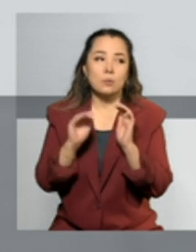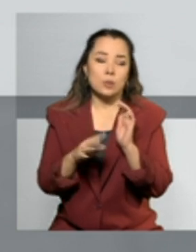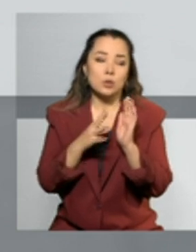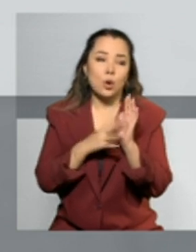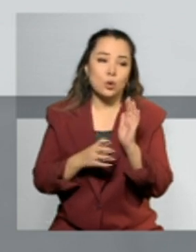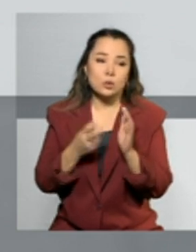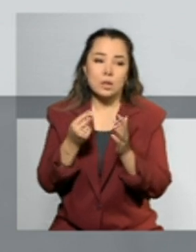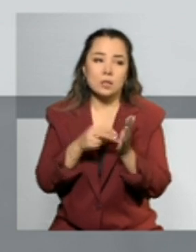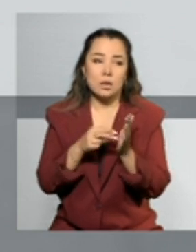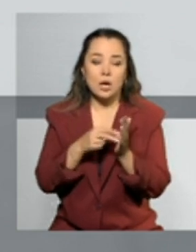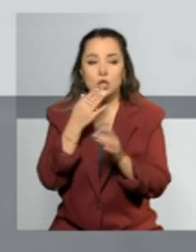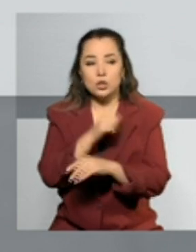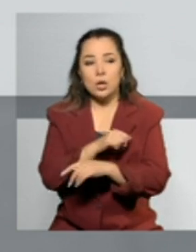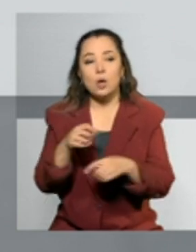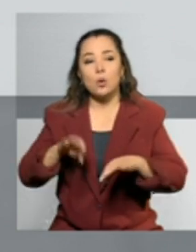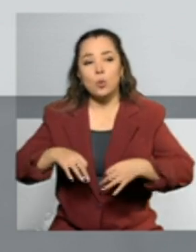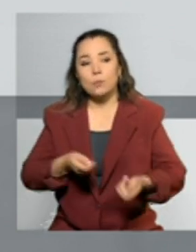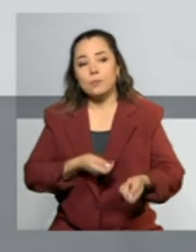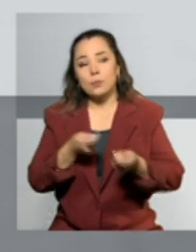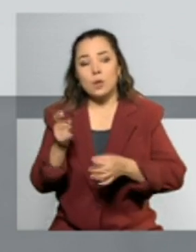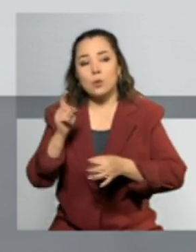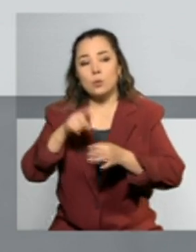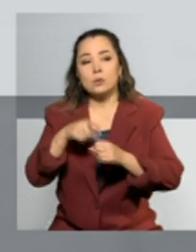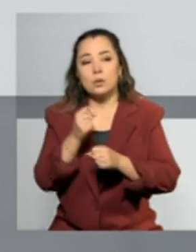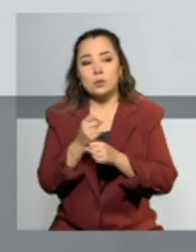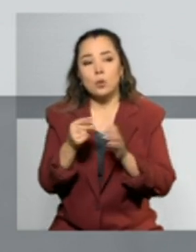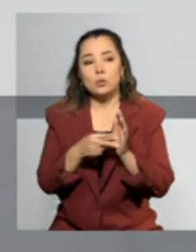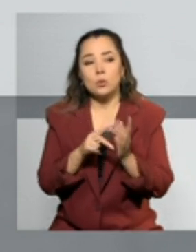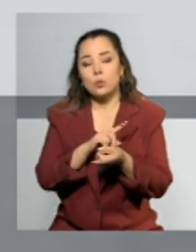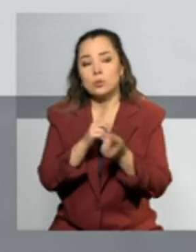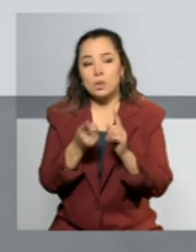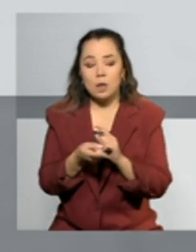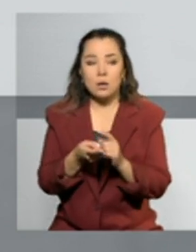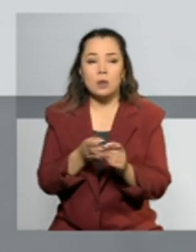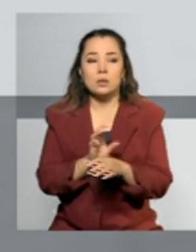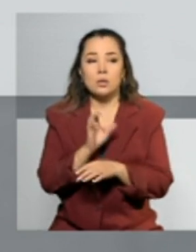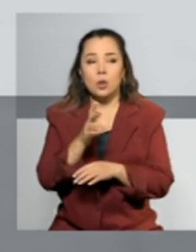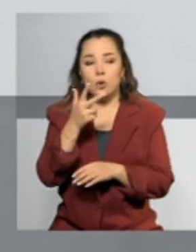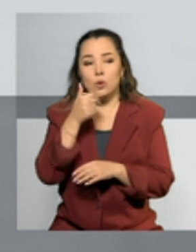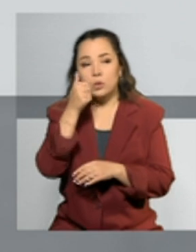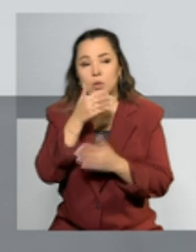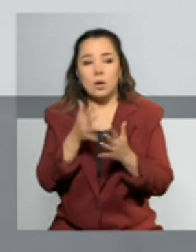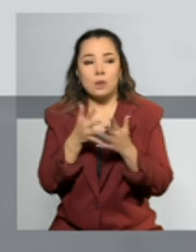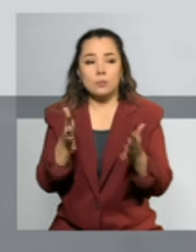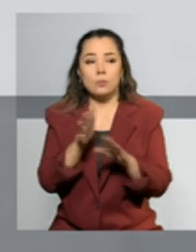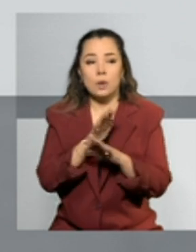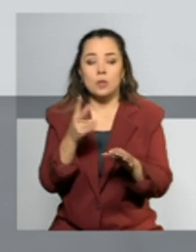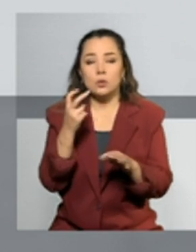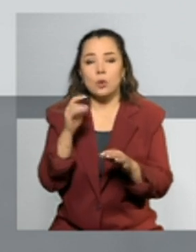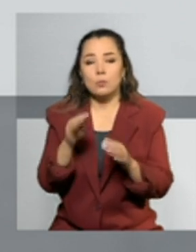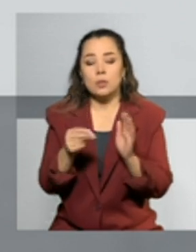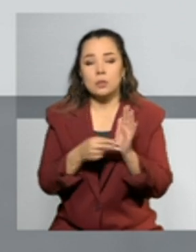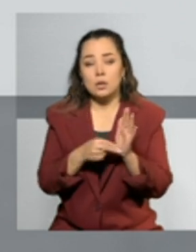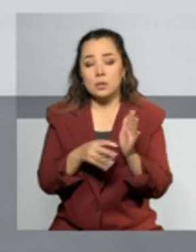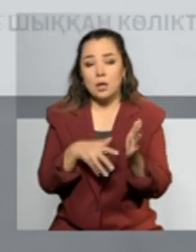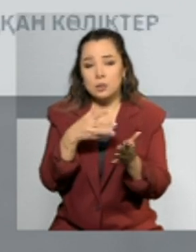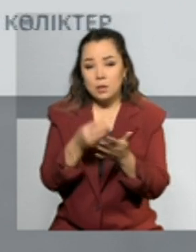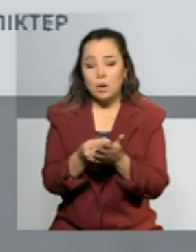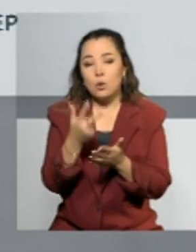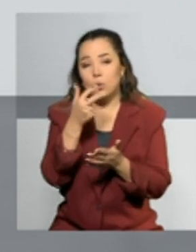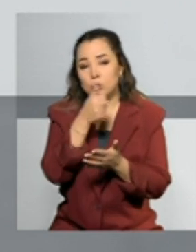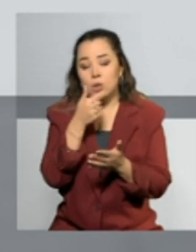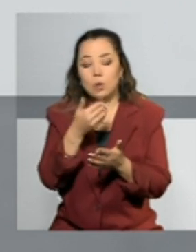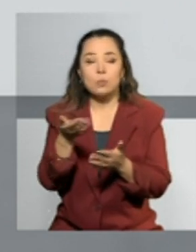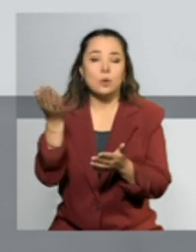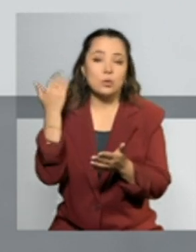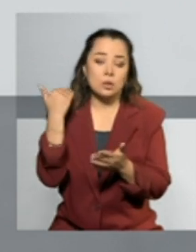төлейді. Шетелден әкелінген көліктерді есепке қою құны да өзгереді. Шыққанына 3 жыл аспағандар 200 мыңға жоқ теңге төлесе, 3 жыл